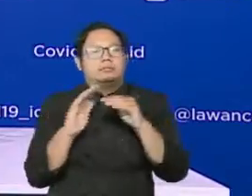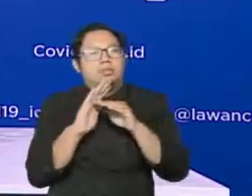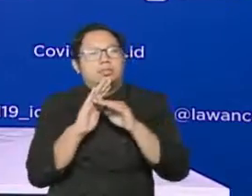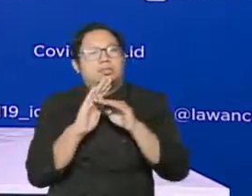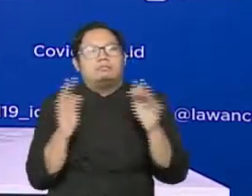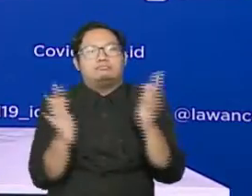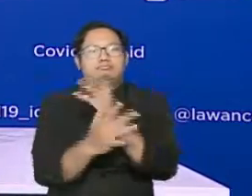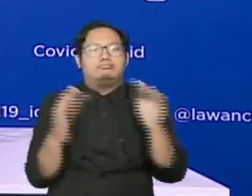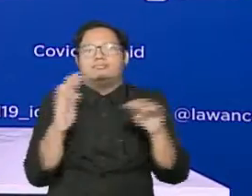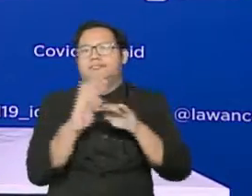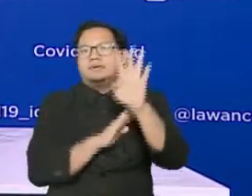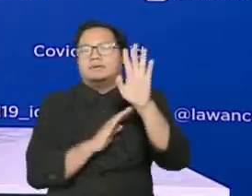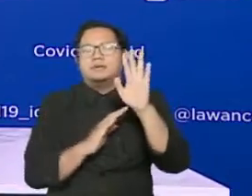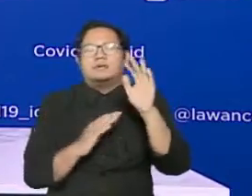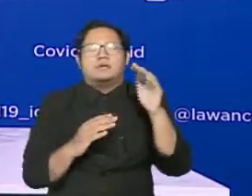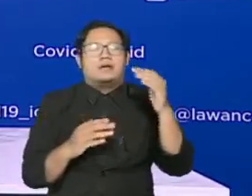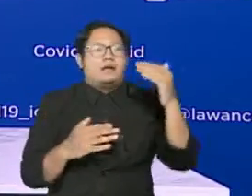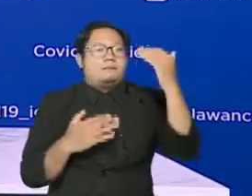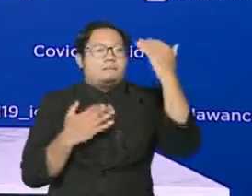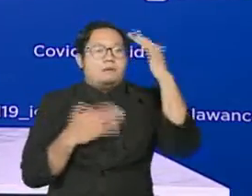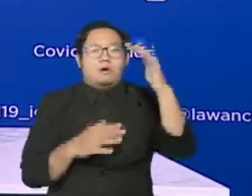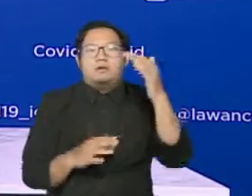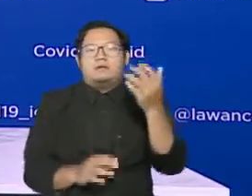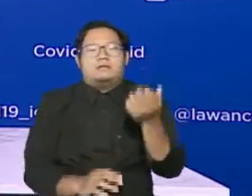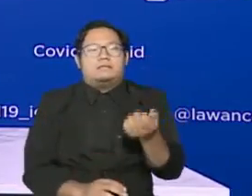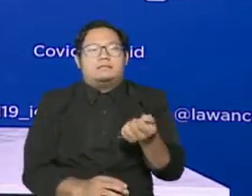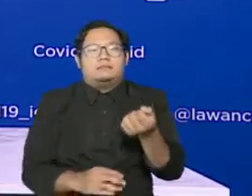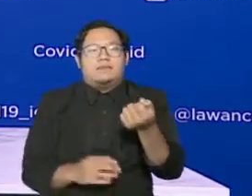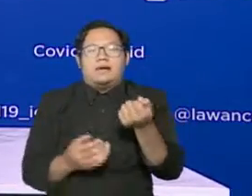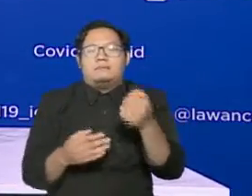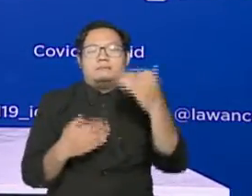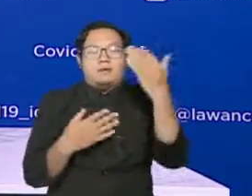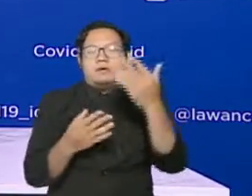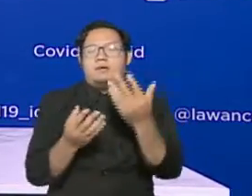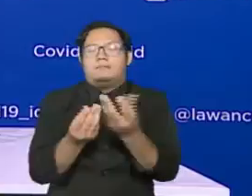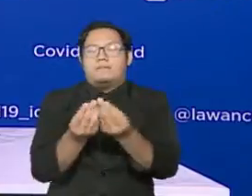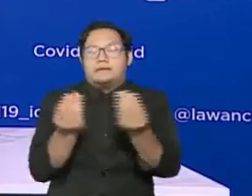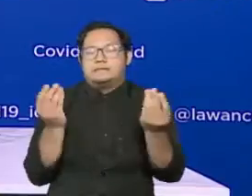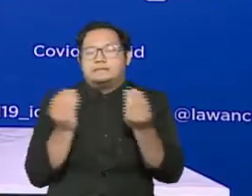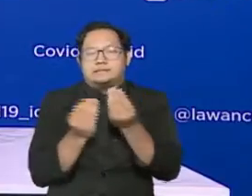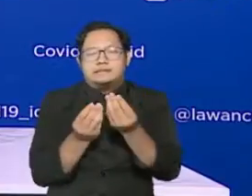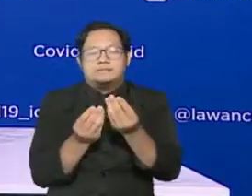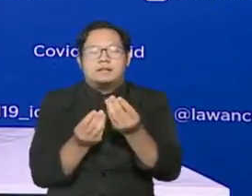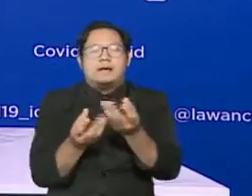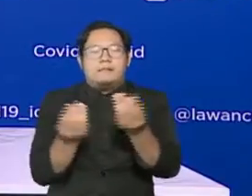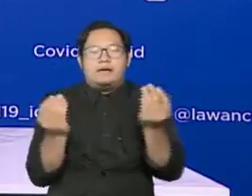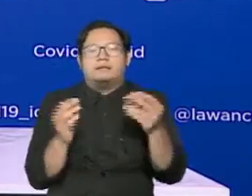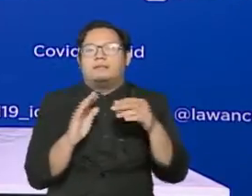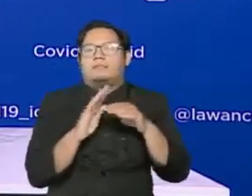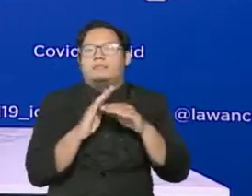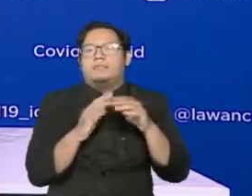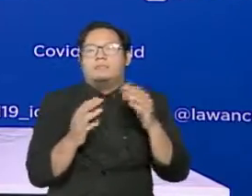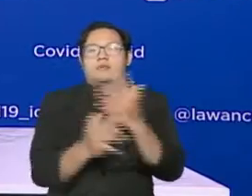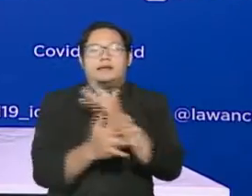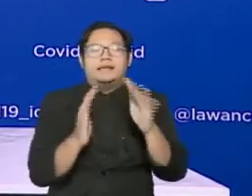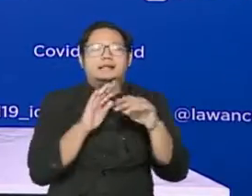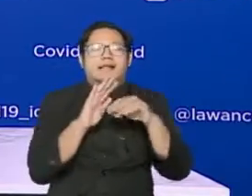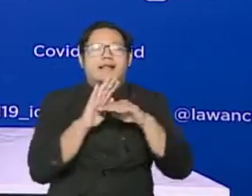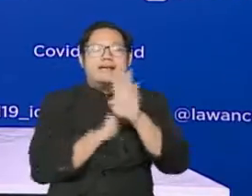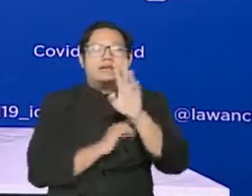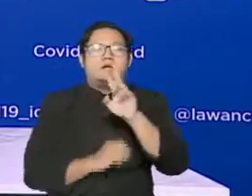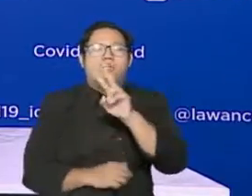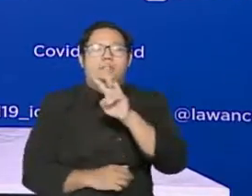mencapai 34,4 belas persen di taman naik hingga 20,40 3%